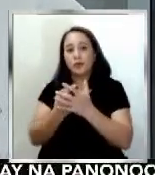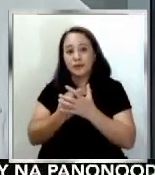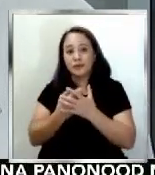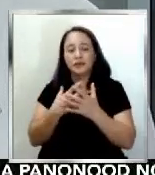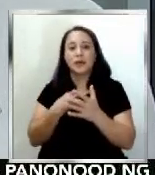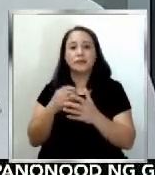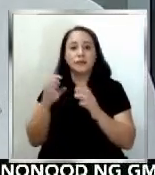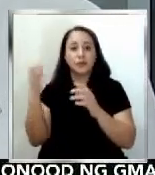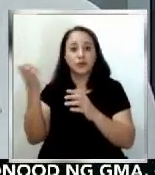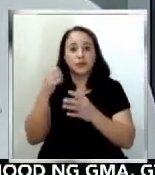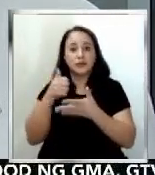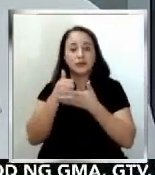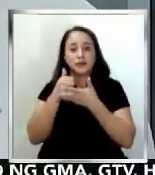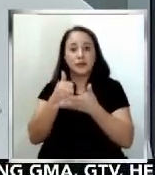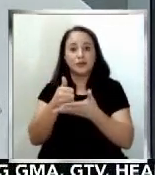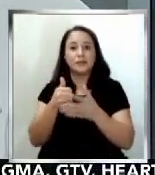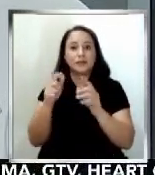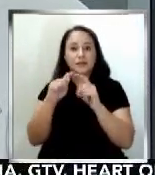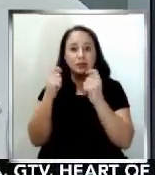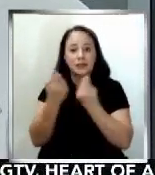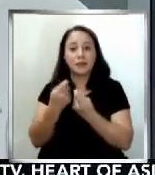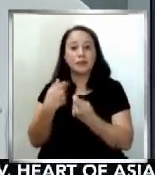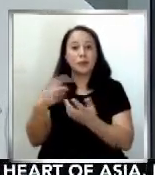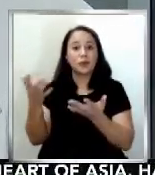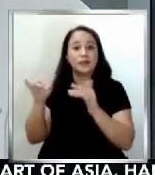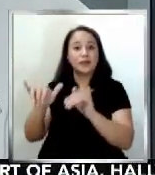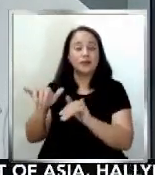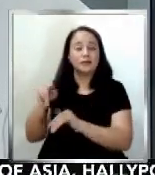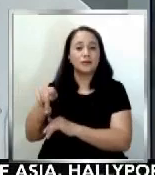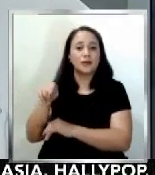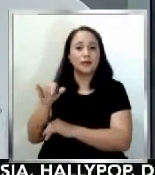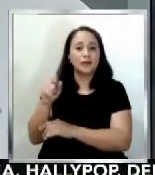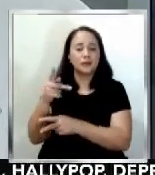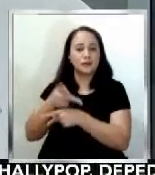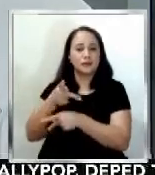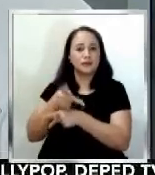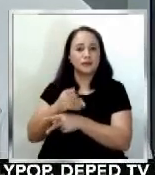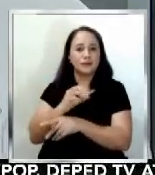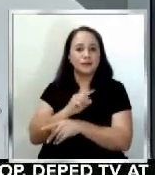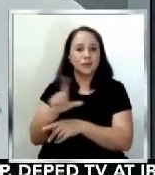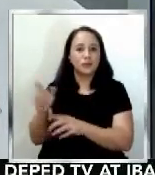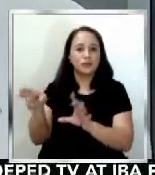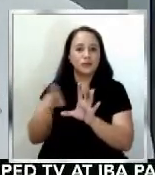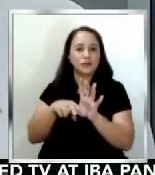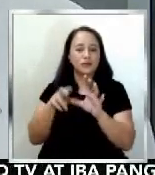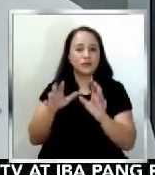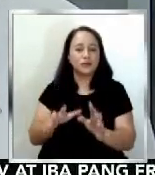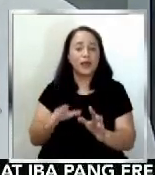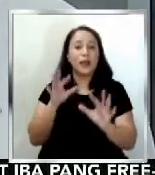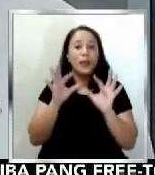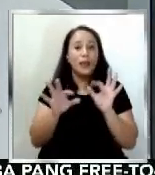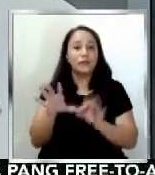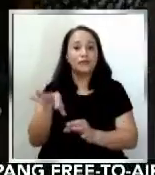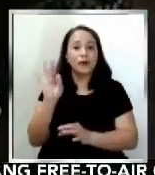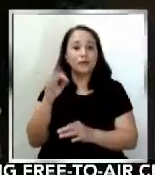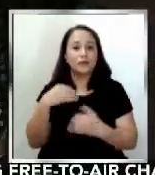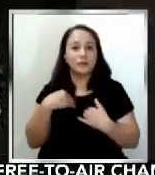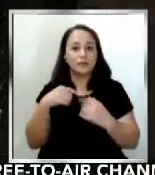na nakaantabay dito sa PITX upang sa ganun, pangalagaan yung mga pasaherong kung sakasakali magpapositive po sa